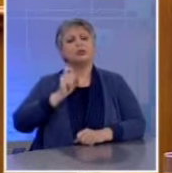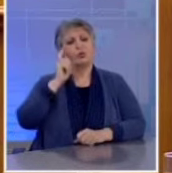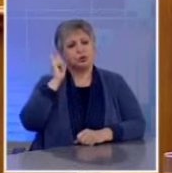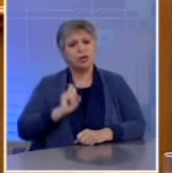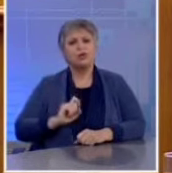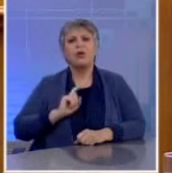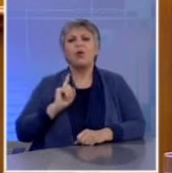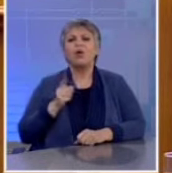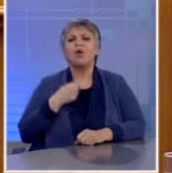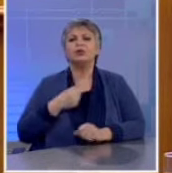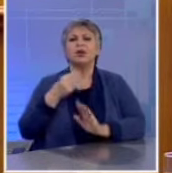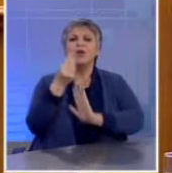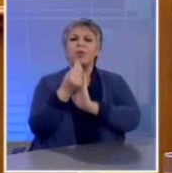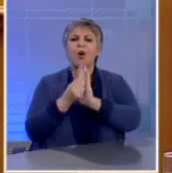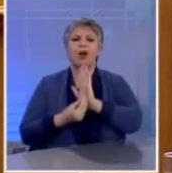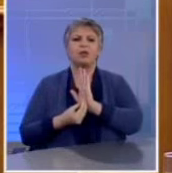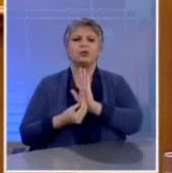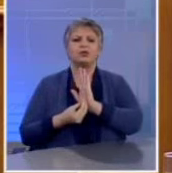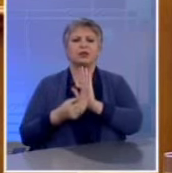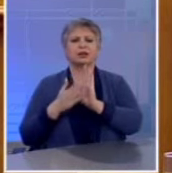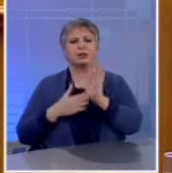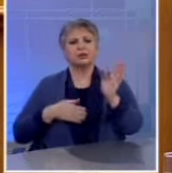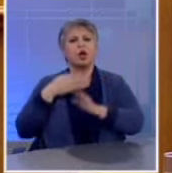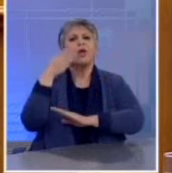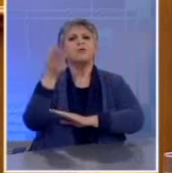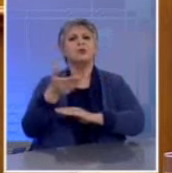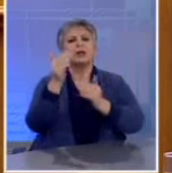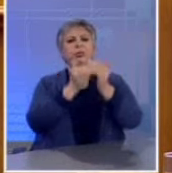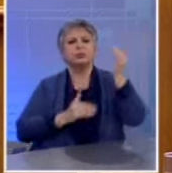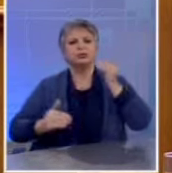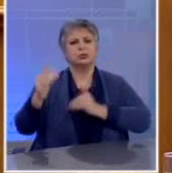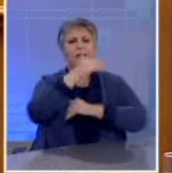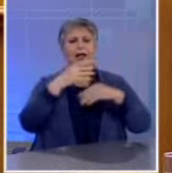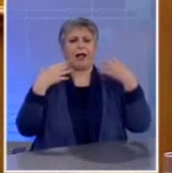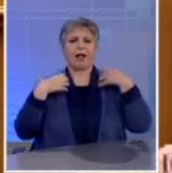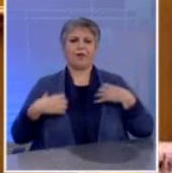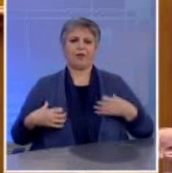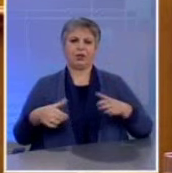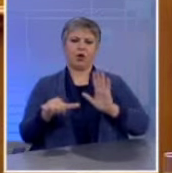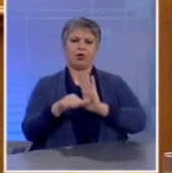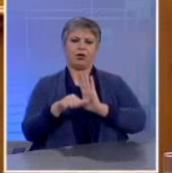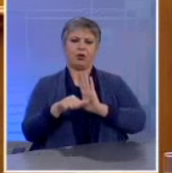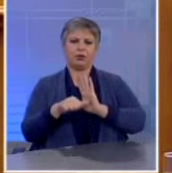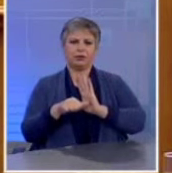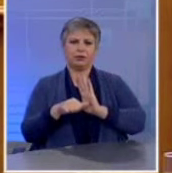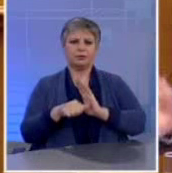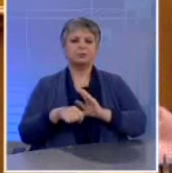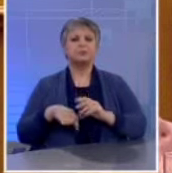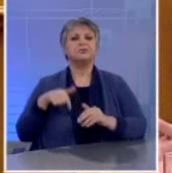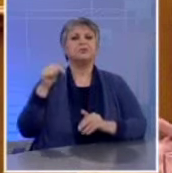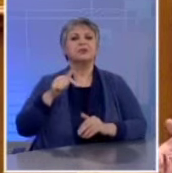βρίσκονται συχνά, πυκνά, στο εφετείο Αθηνών, ακόμη και αν αγαπημένη τους ομάδα δεν